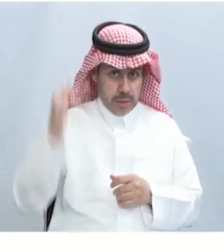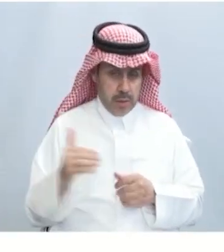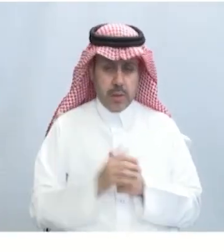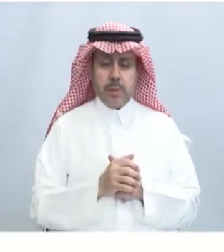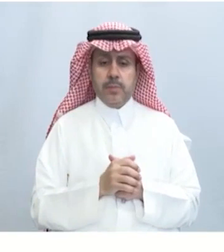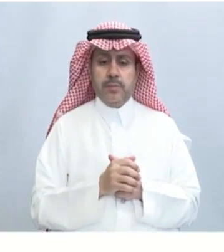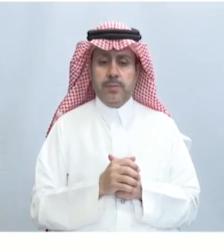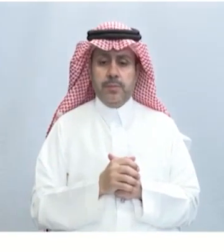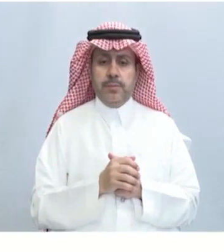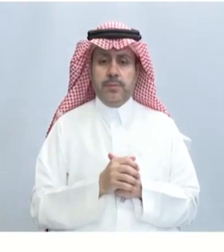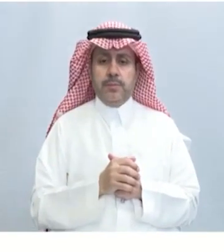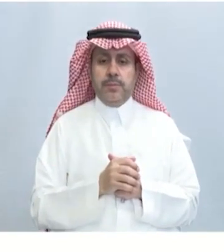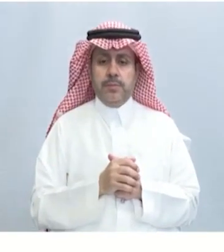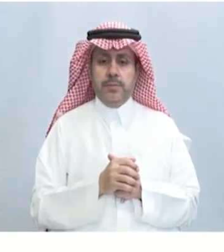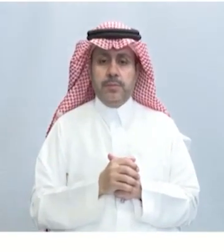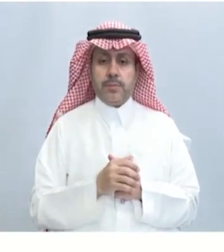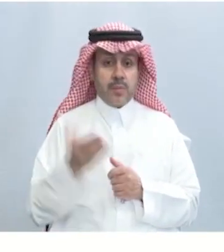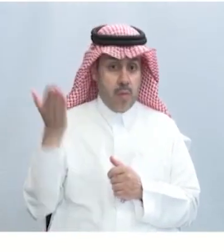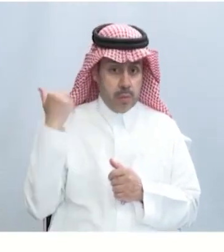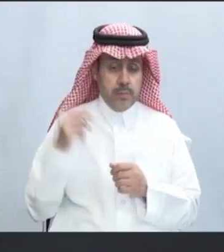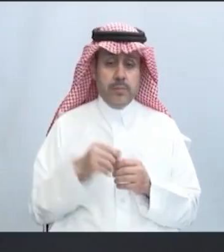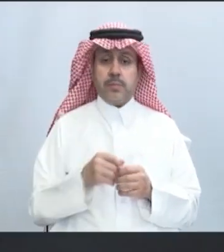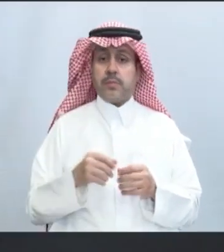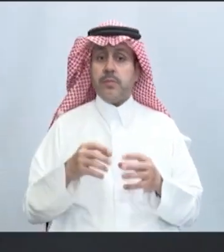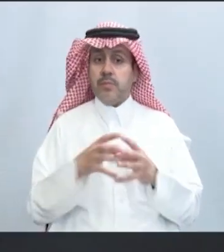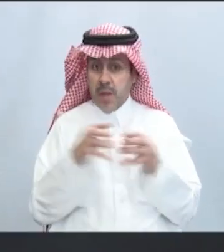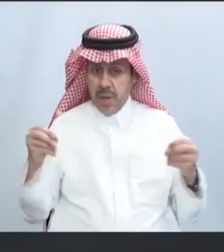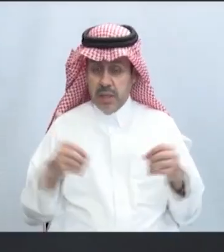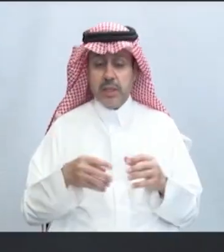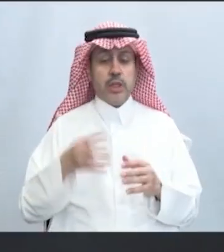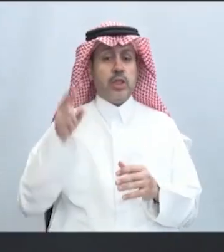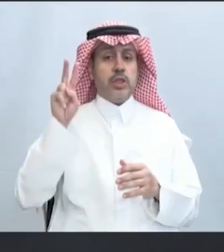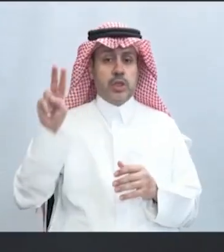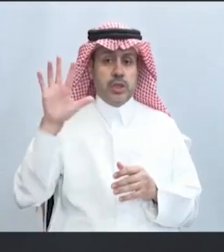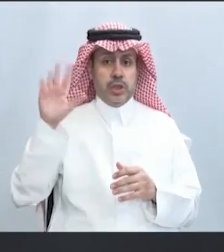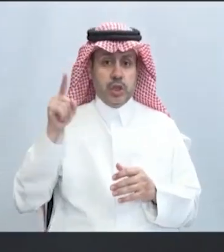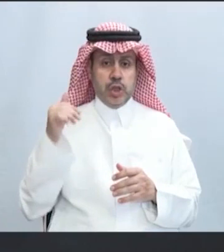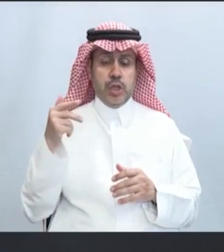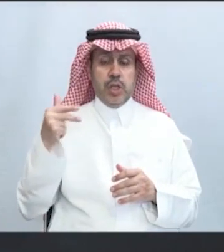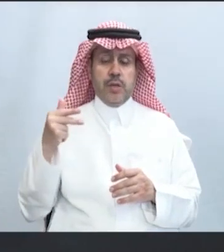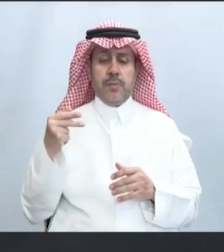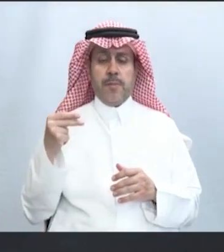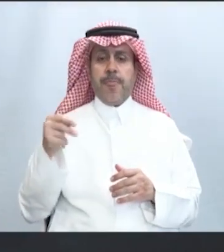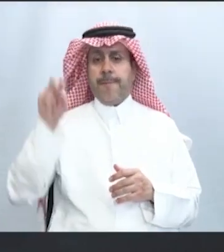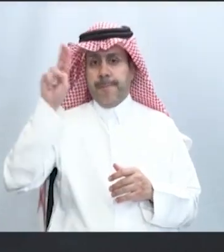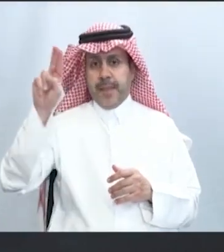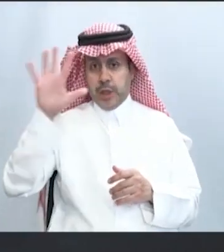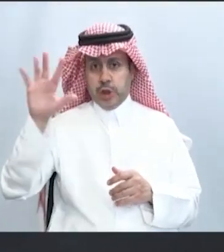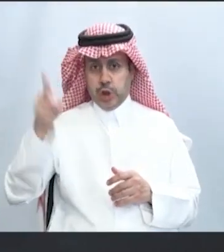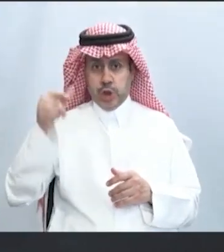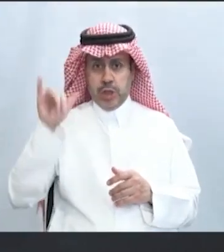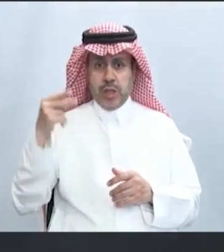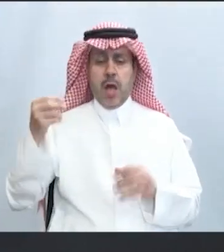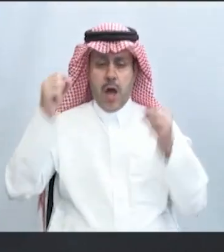يلي نحن عرفنا قبل قليل التشريع ثم عرفنا ما معنى الحكم بما انزل الله والان نعرف ما هي